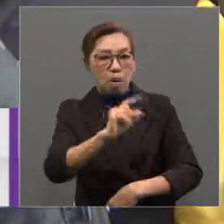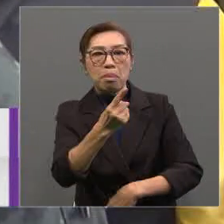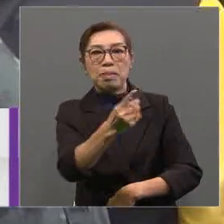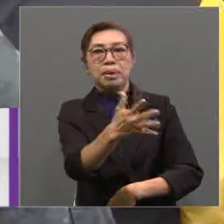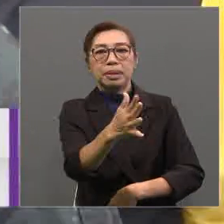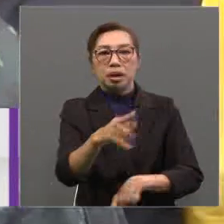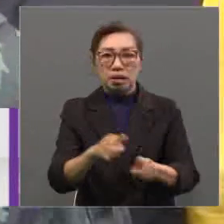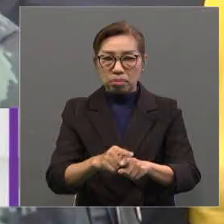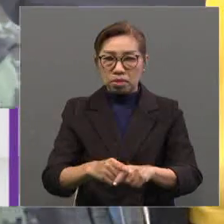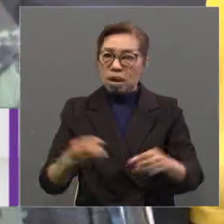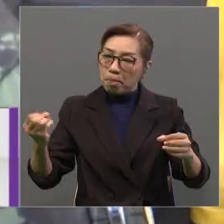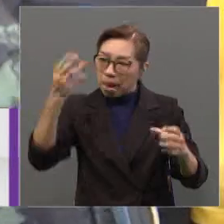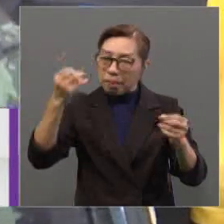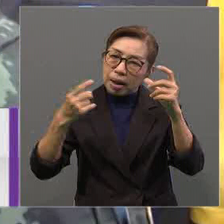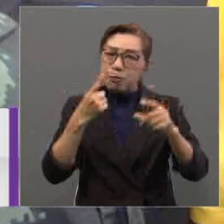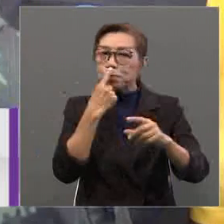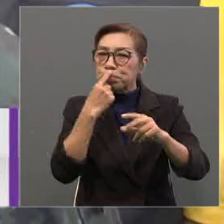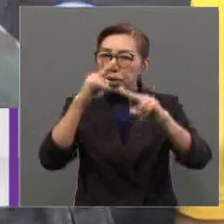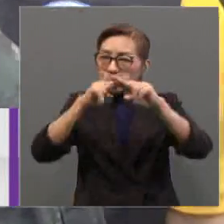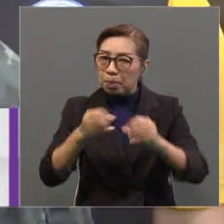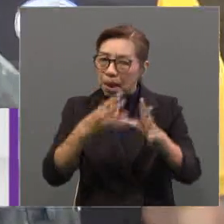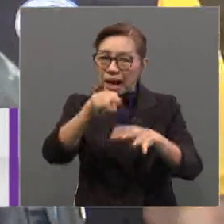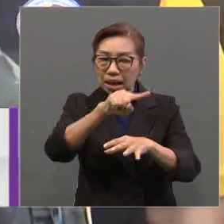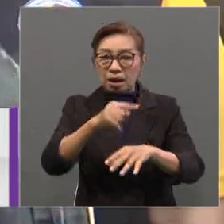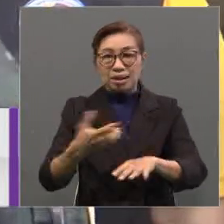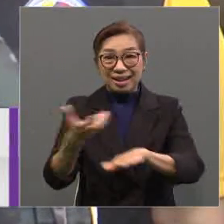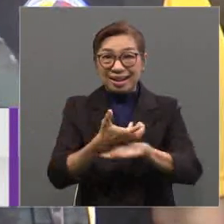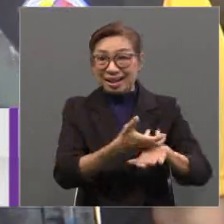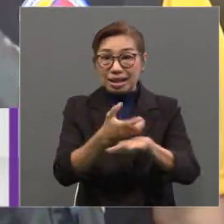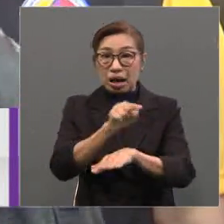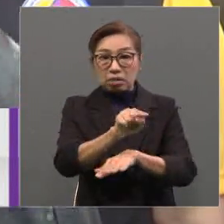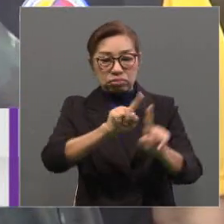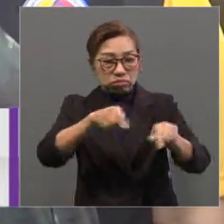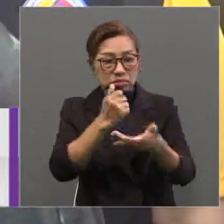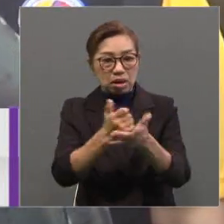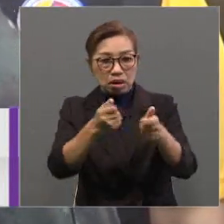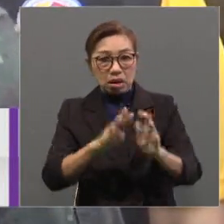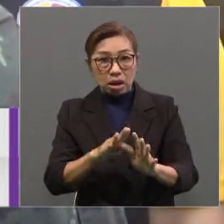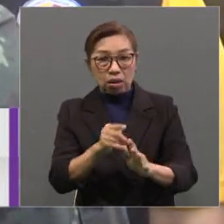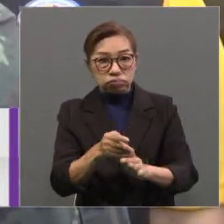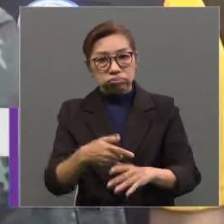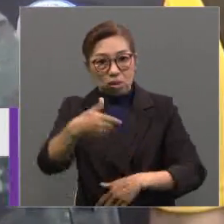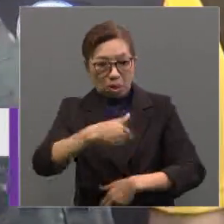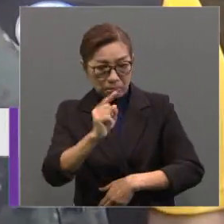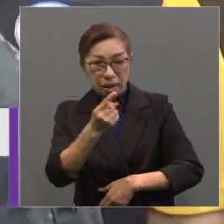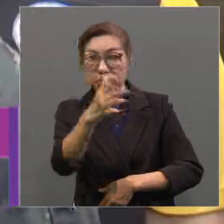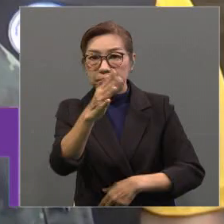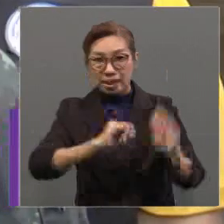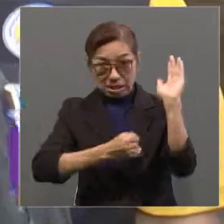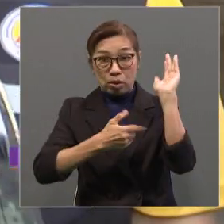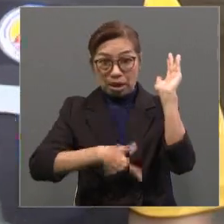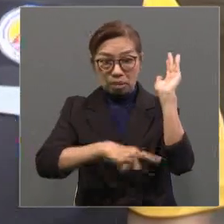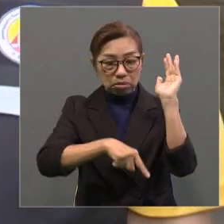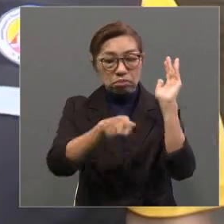ย้ายดอกไม้เพลิงประทัดและก็พลุเข้ามาในพื้นที่จังหวัดชายแดนภาค